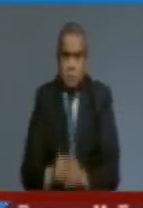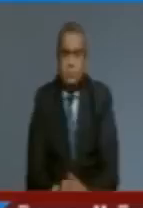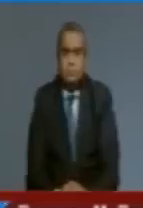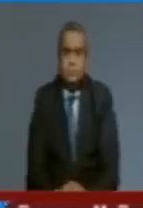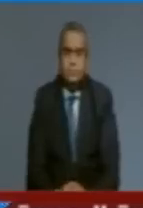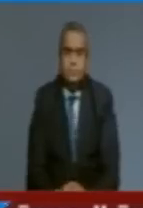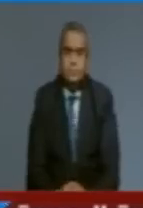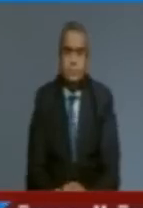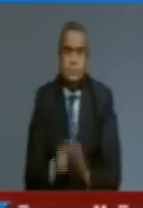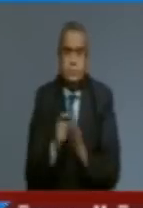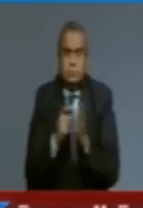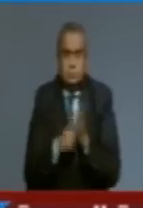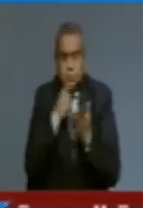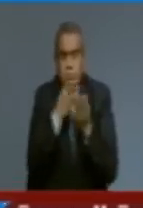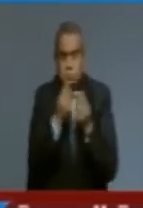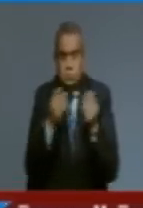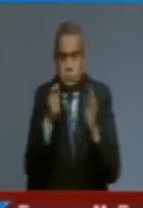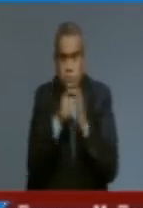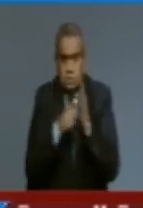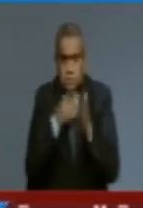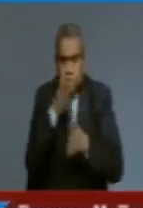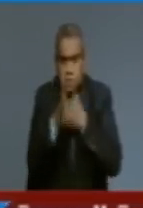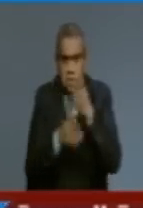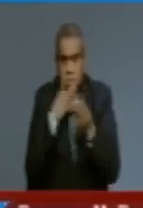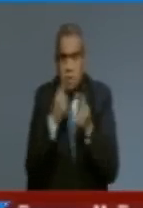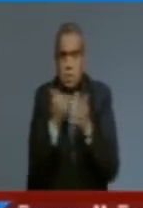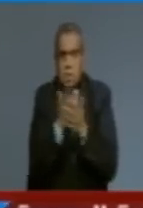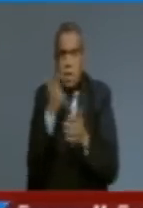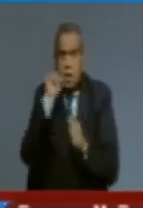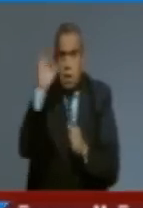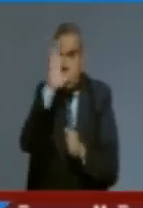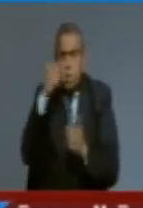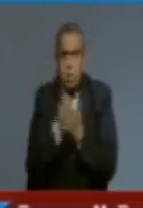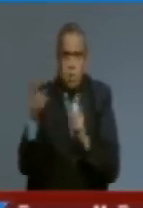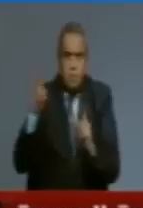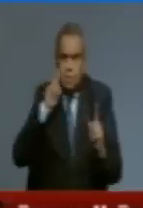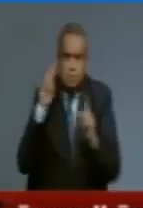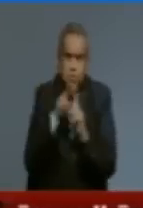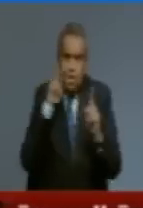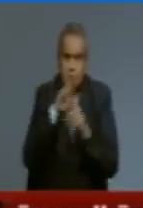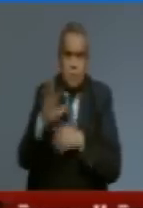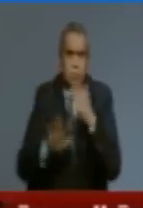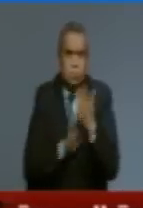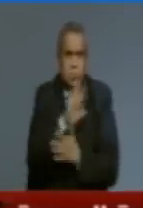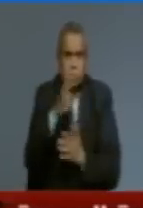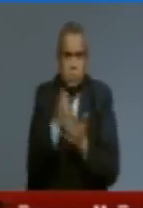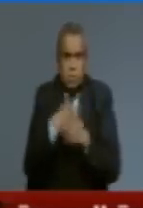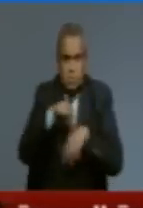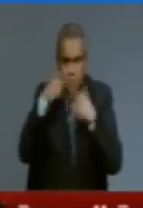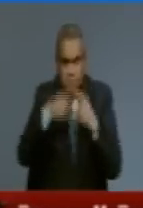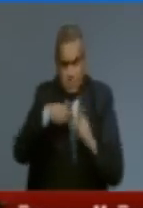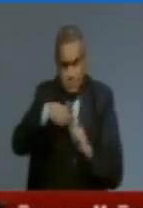عادة تعتمد على اللاعبين الخارجيين، لذلك تعانون في القرون القادمة. لذلك